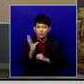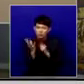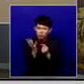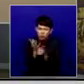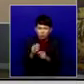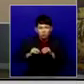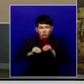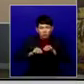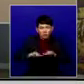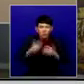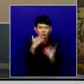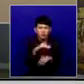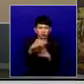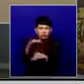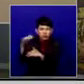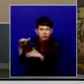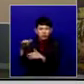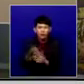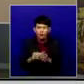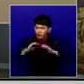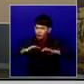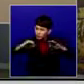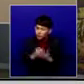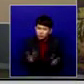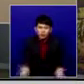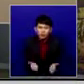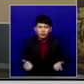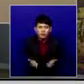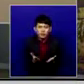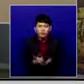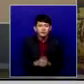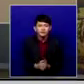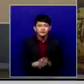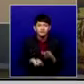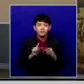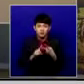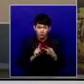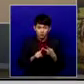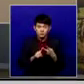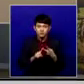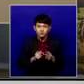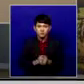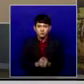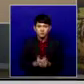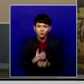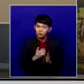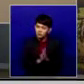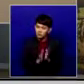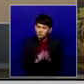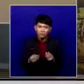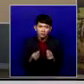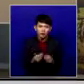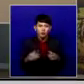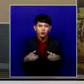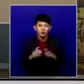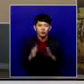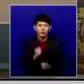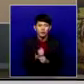ให้เลยกระทรวงเกษตรรัฐบาลใส่เลยนะอันที่สองผมต้องชื่นชมบุคลากรทางการแ